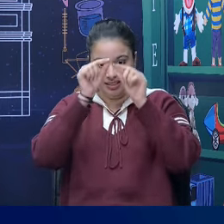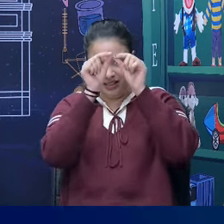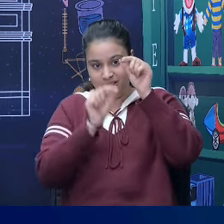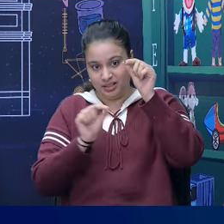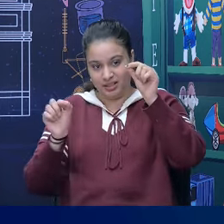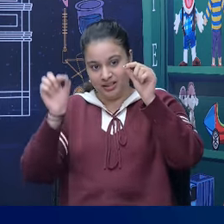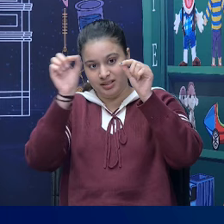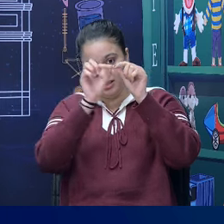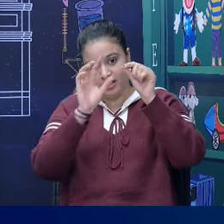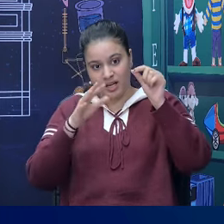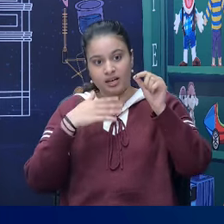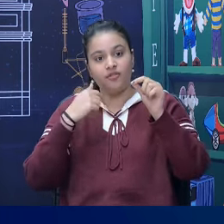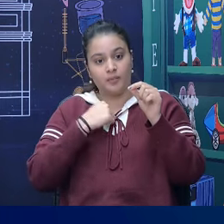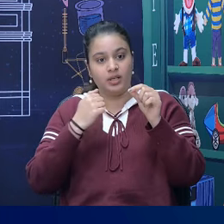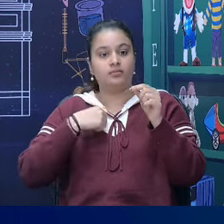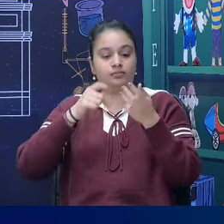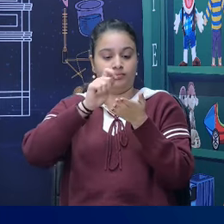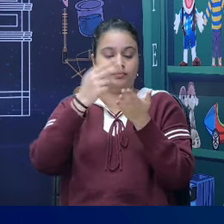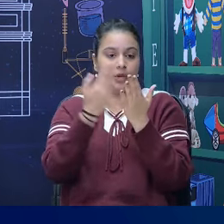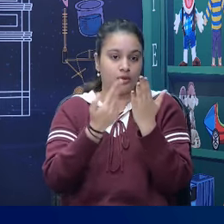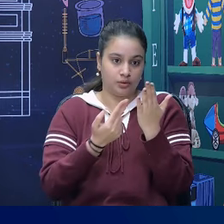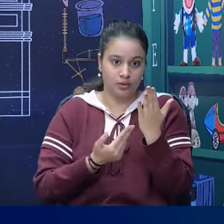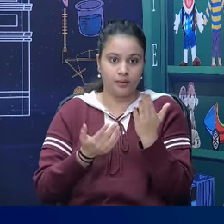वह मैं ड्रा कर देती